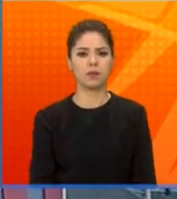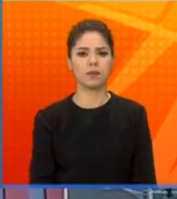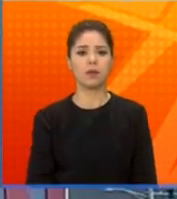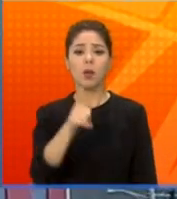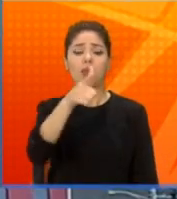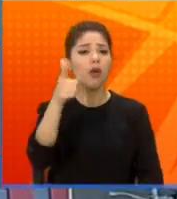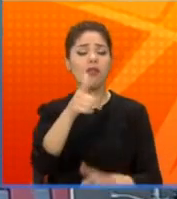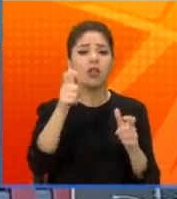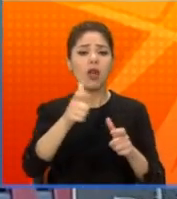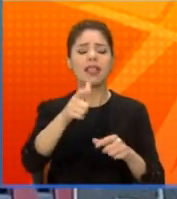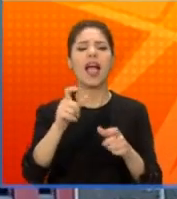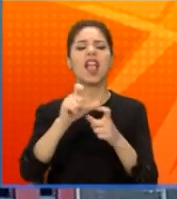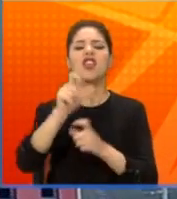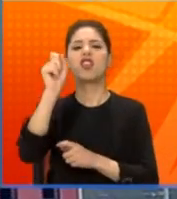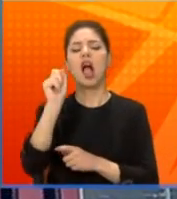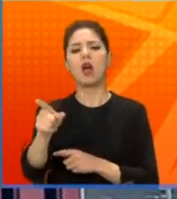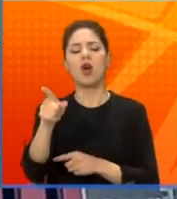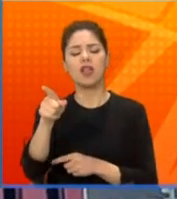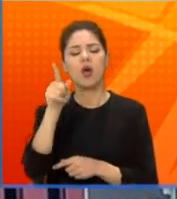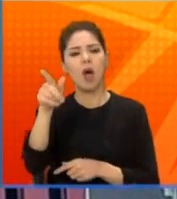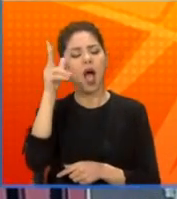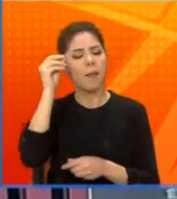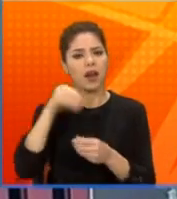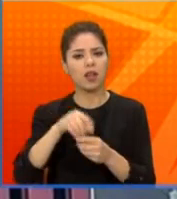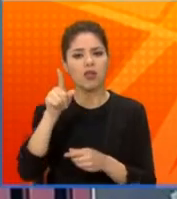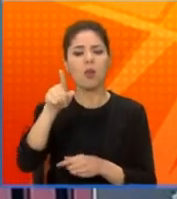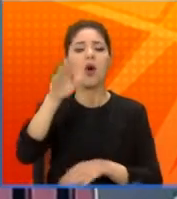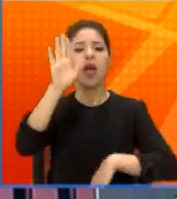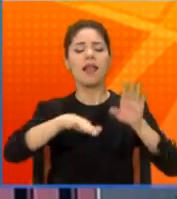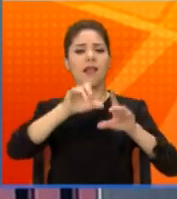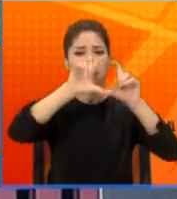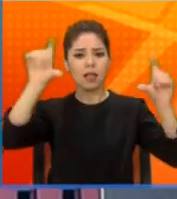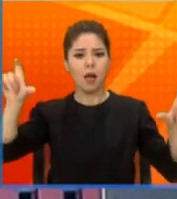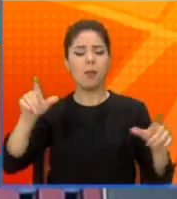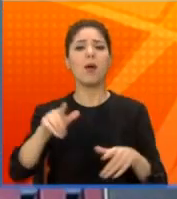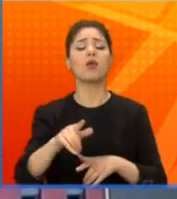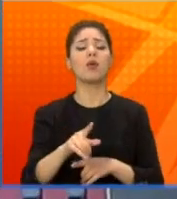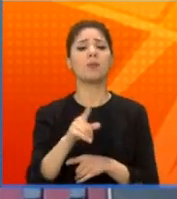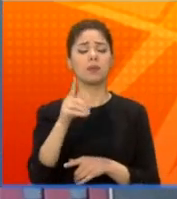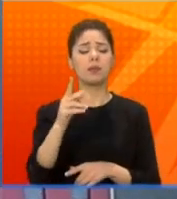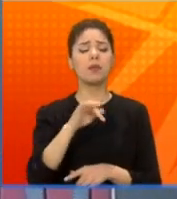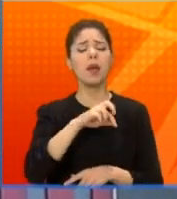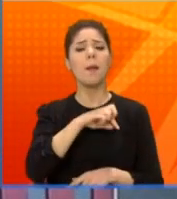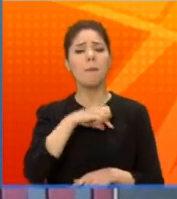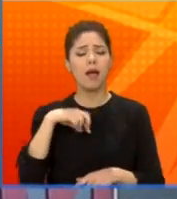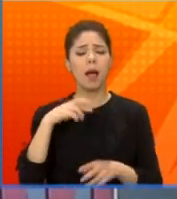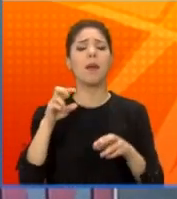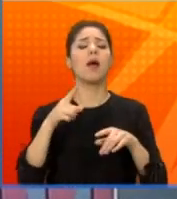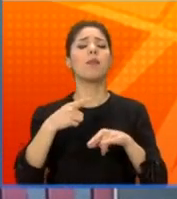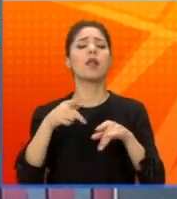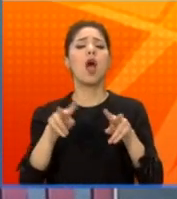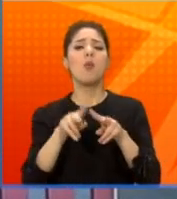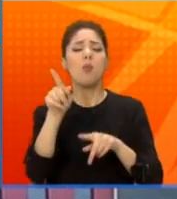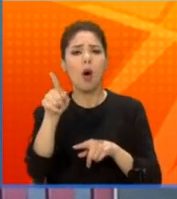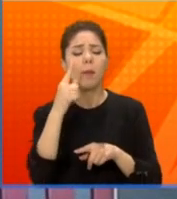Bu görüntü de Chicago eyaletinde kaydedildi. Bir reklam panosunda Peygamberimiz Hazreti Muhammed'in salgın hastalıklarla